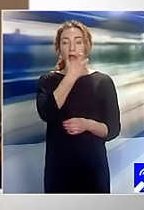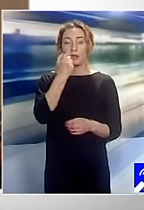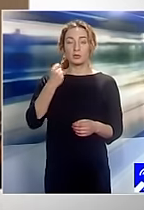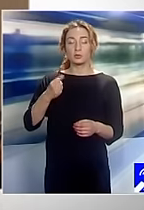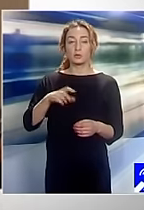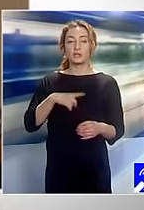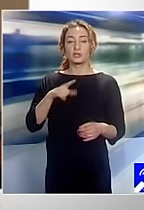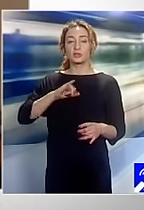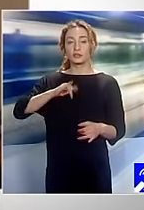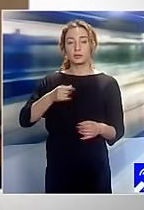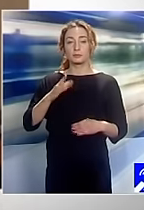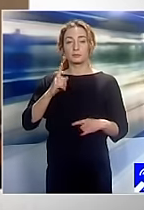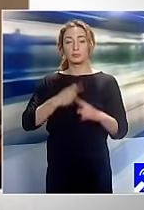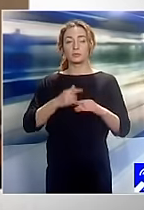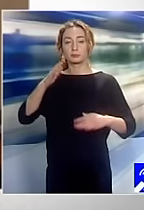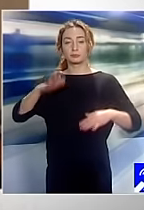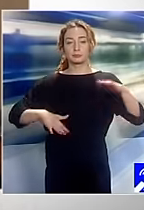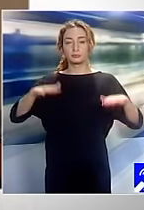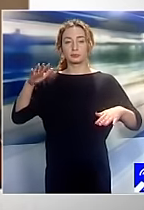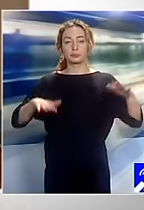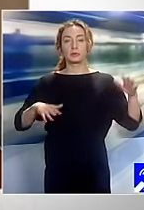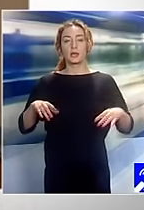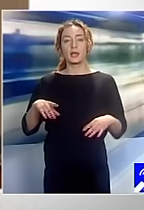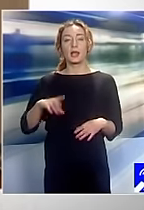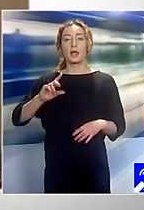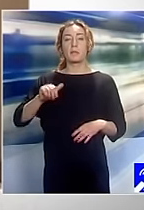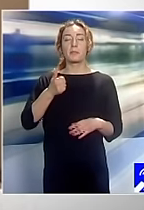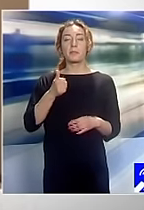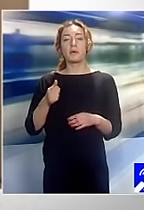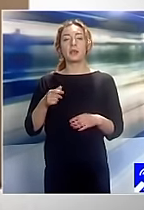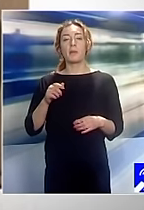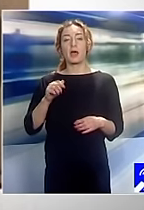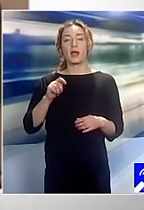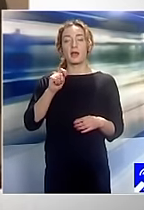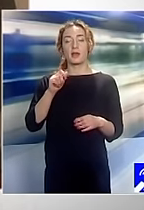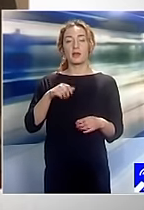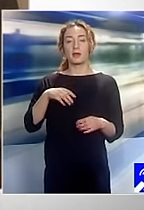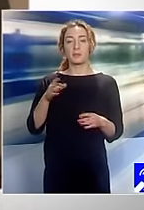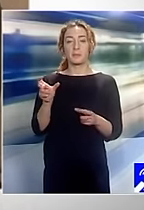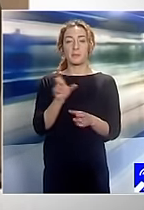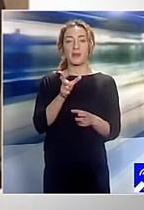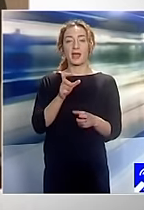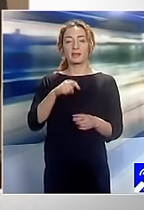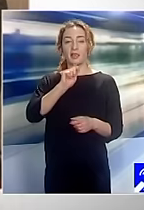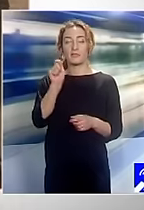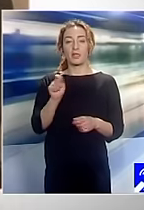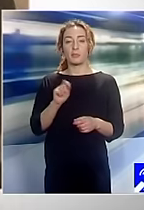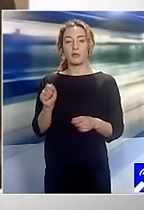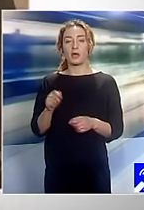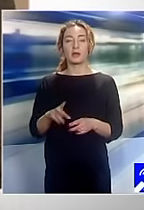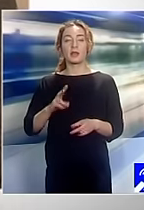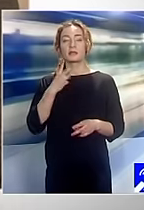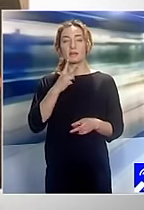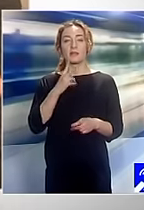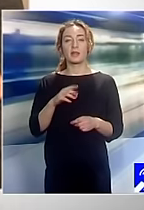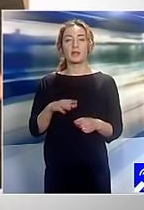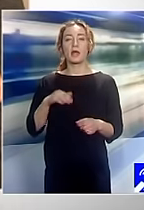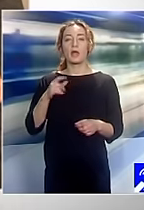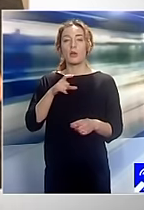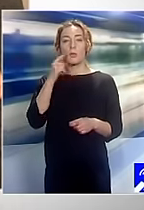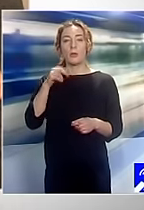ale acestora, înregistrate în prima parte a lunii februarie, au făcut ca numărul pacienților de la cabinetele medicilor de familie